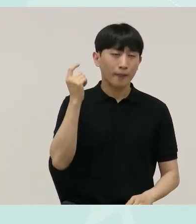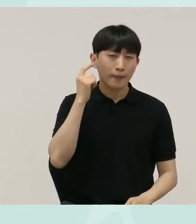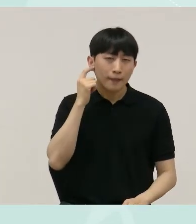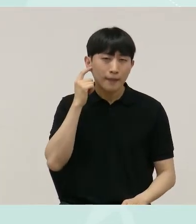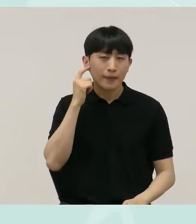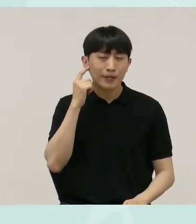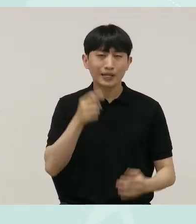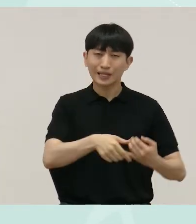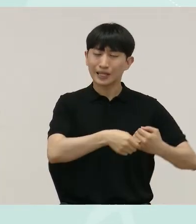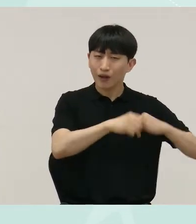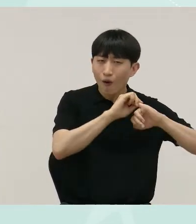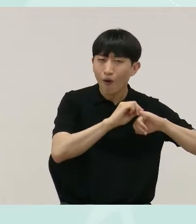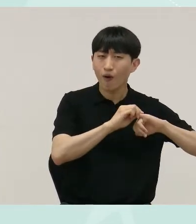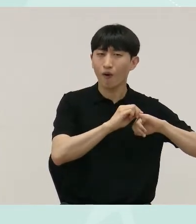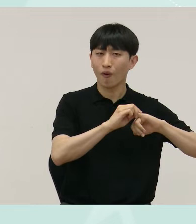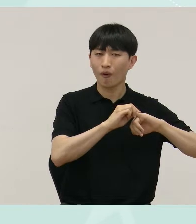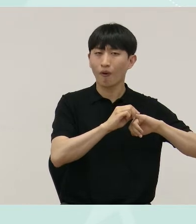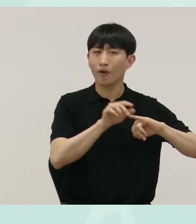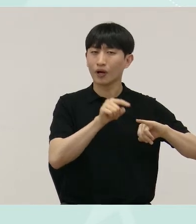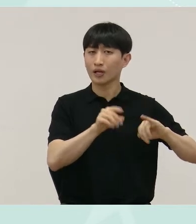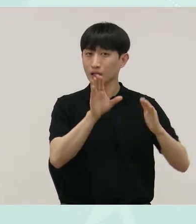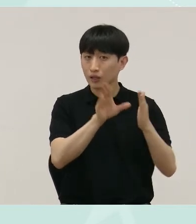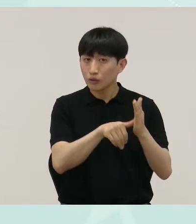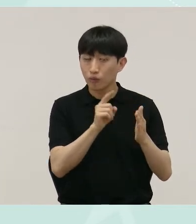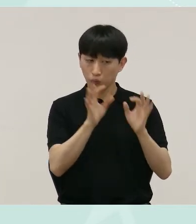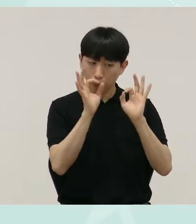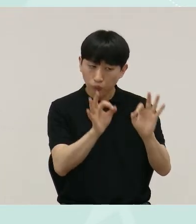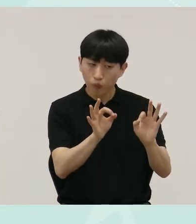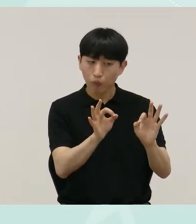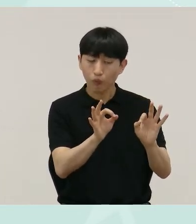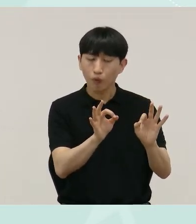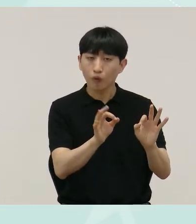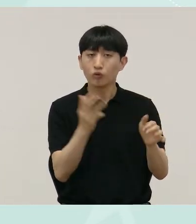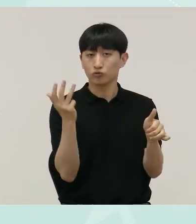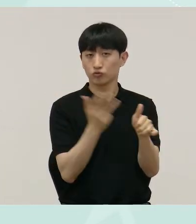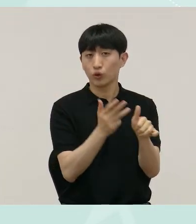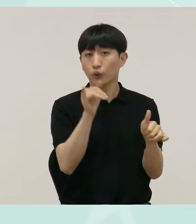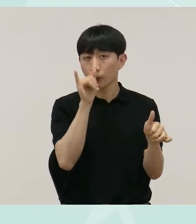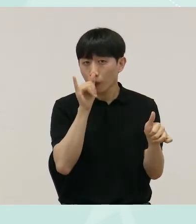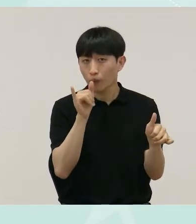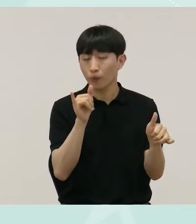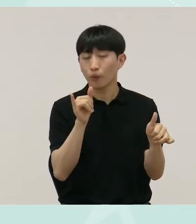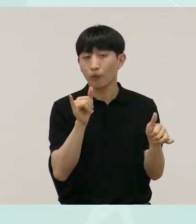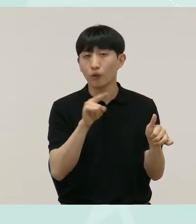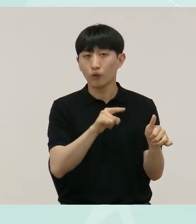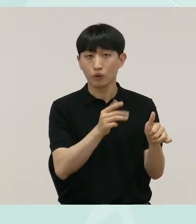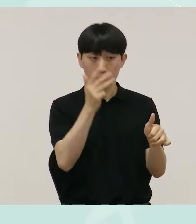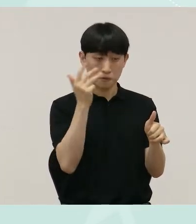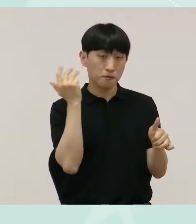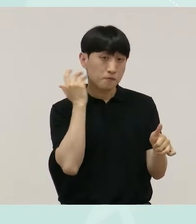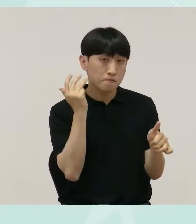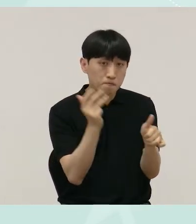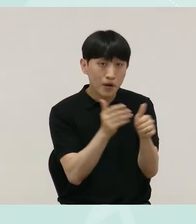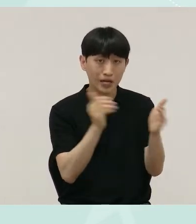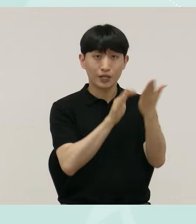등에서도 경우에 따라서 수술을 시도할 수 있으며 좋은 결과가 보고가 되고 있기 때문에 이 부분에 대해서도